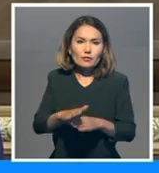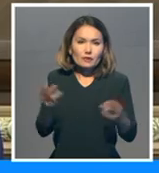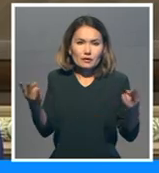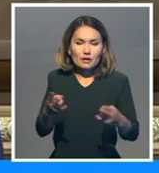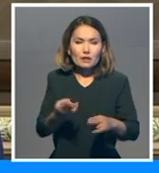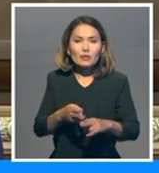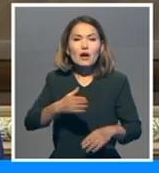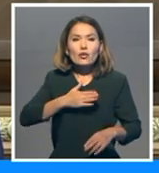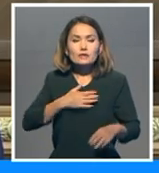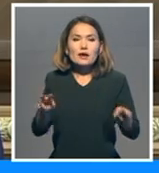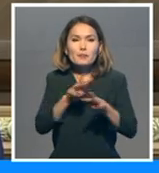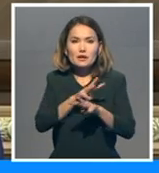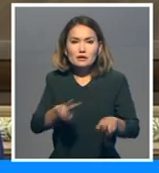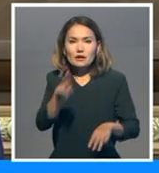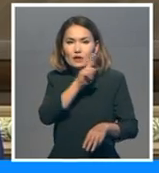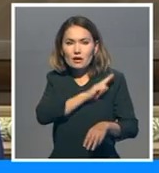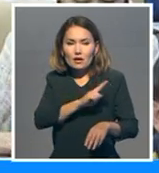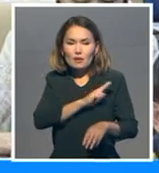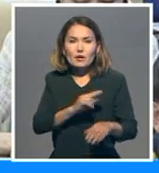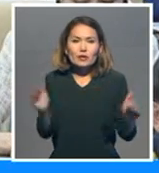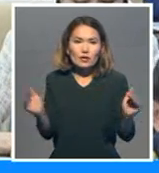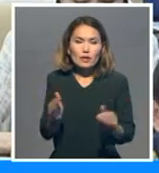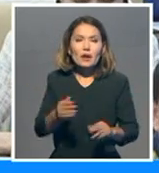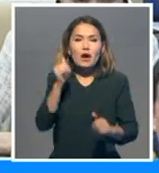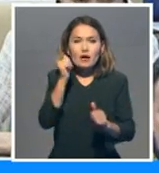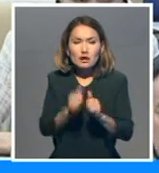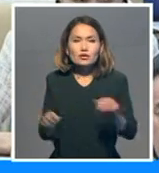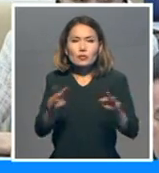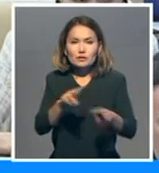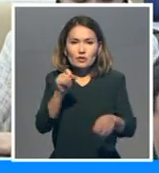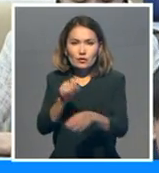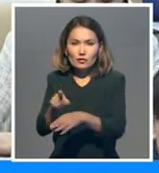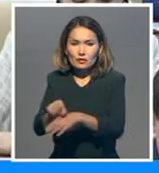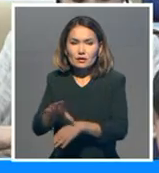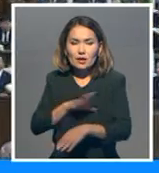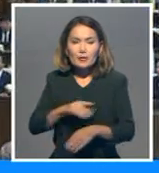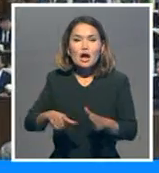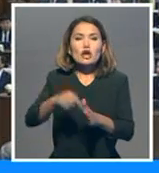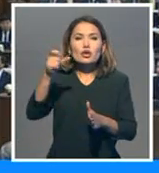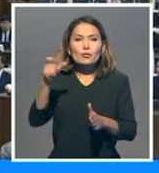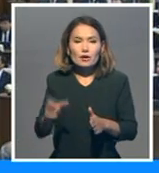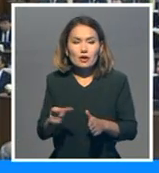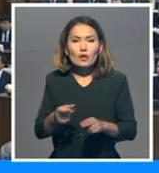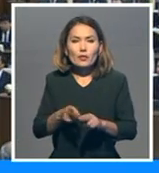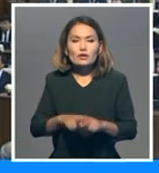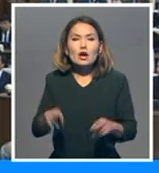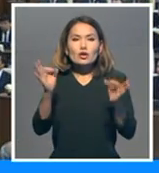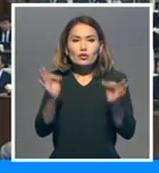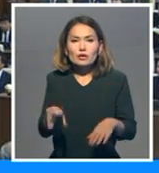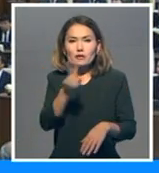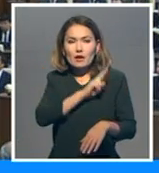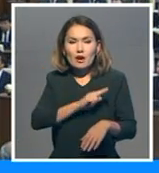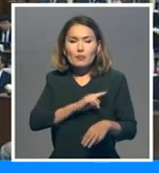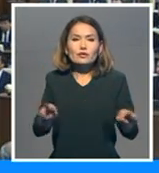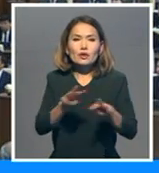атқарушыға бірнеше бастық болмайды. Кім неге жауапты екен заң нақтылайды. Депутаттар ең алдымен өкілетті дұрыс бөліп,